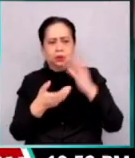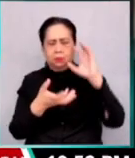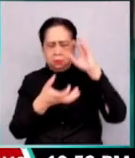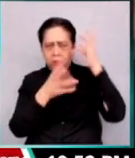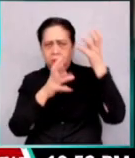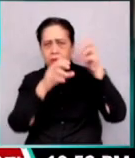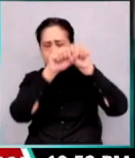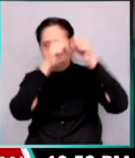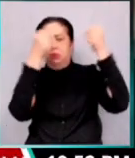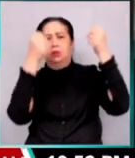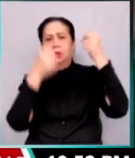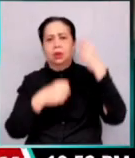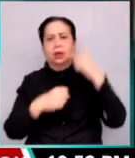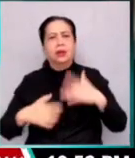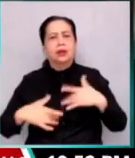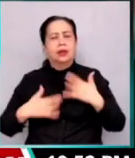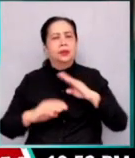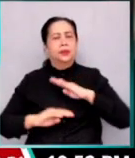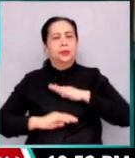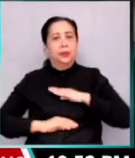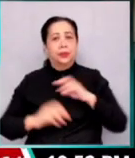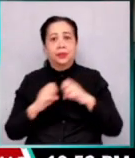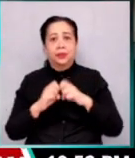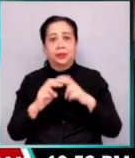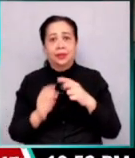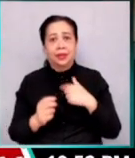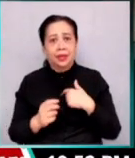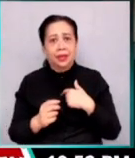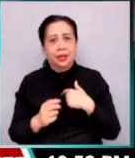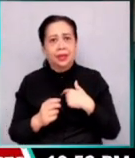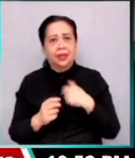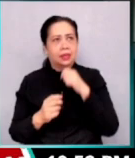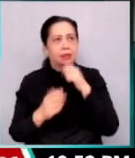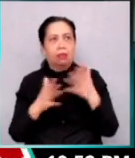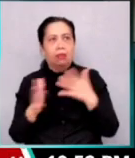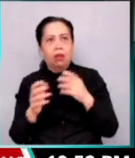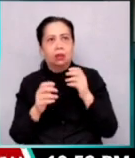sarap sa pakiramdam kasi kahit ako, hindi ko na siya pinlalo. Parang